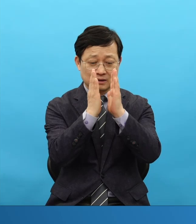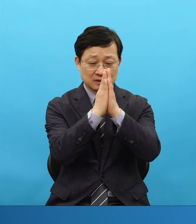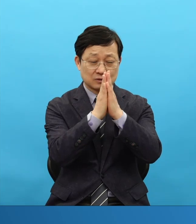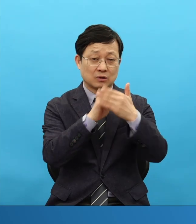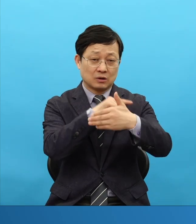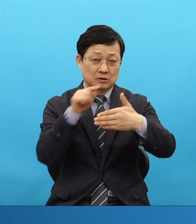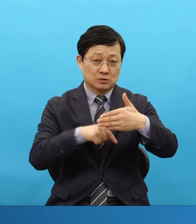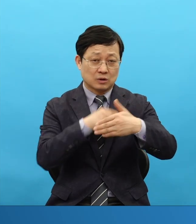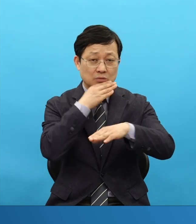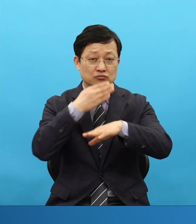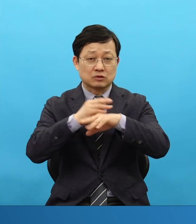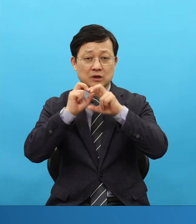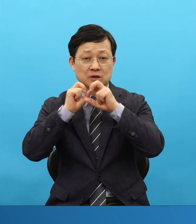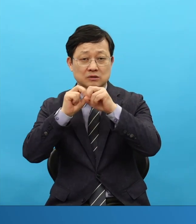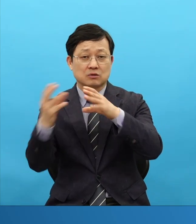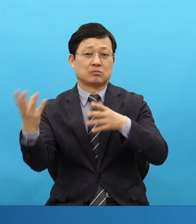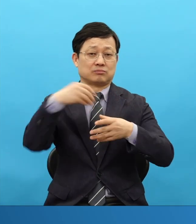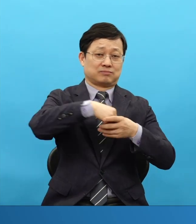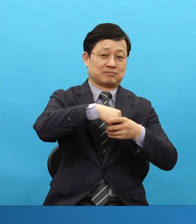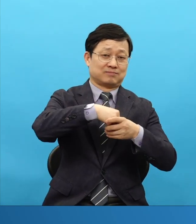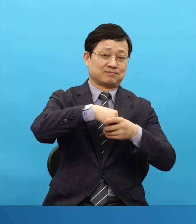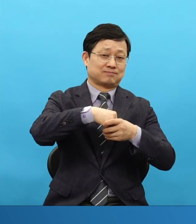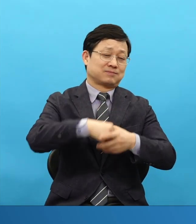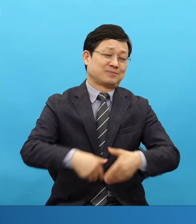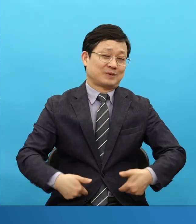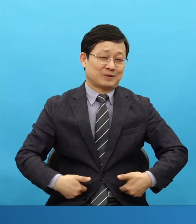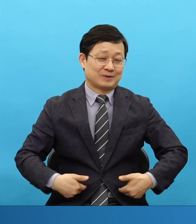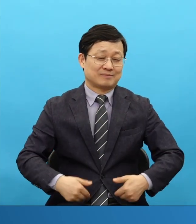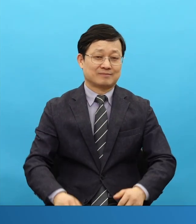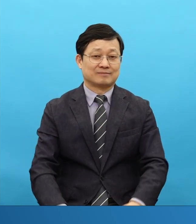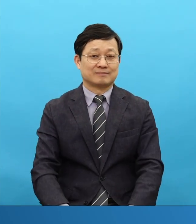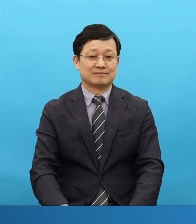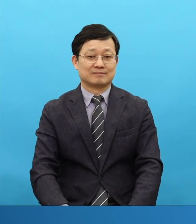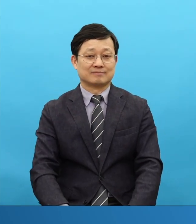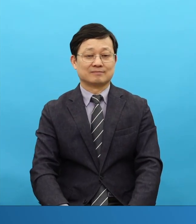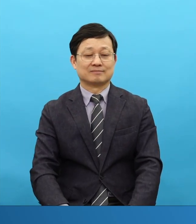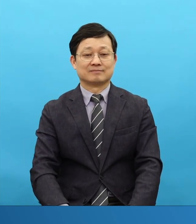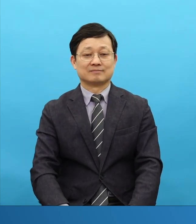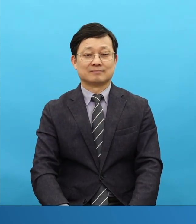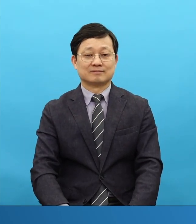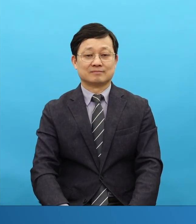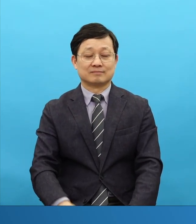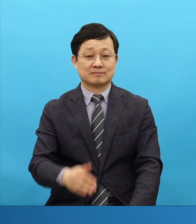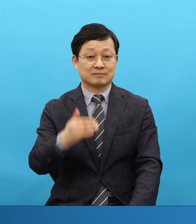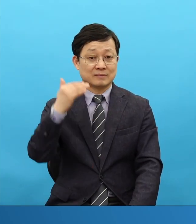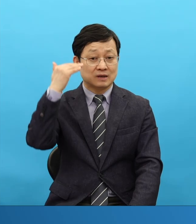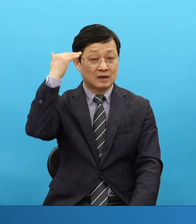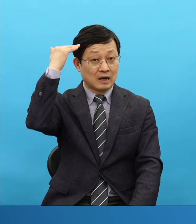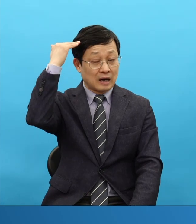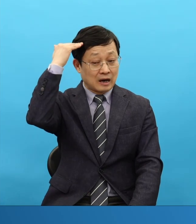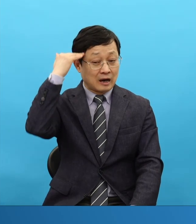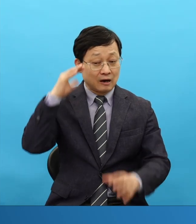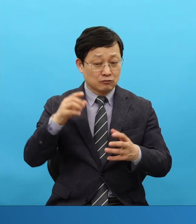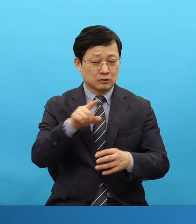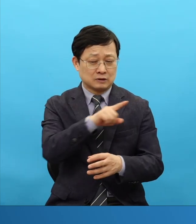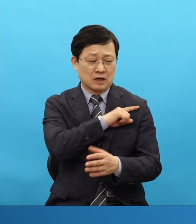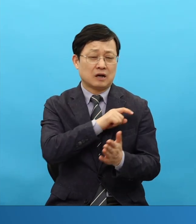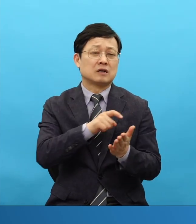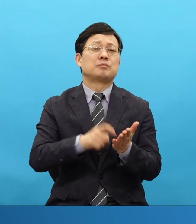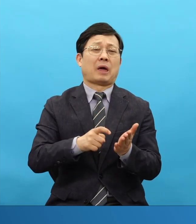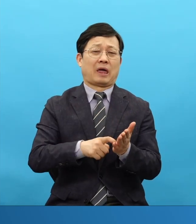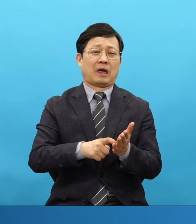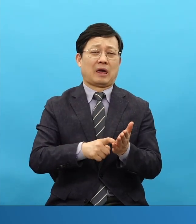넣어야 됩니다. You must sincerely put them in your 24-hour prayer. 어떤 면에서 우리나라만큼 지금 급한 데가 없습니다. In a sense, there's